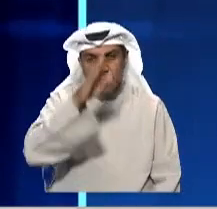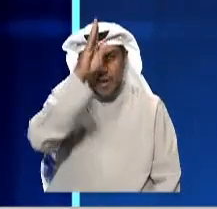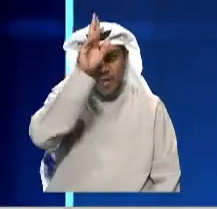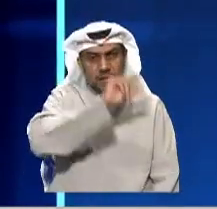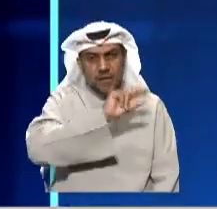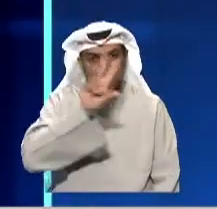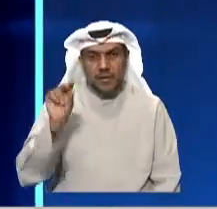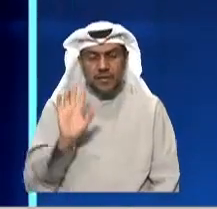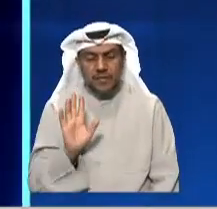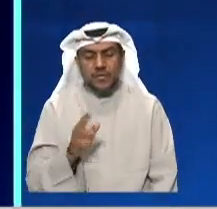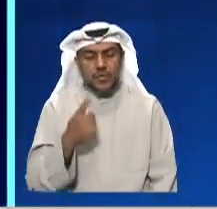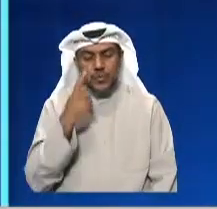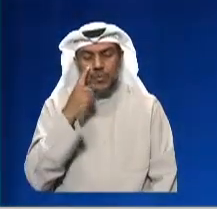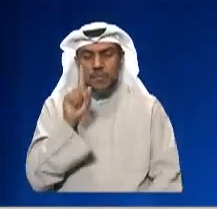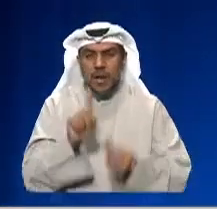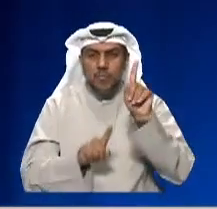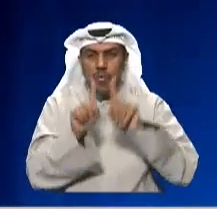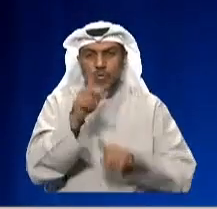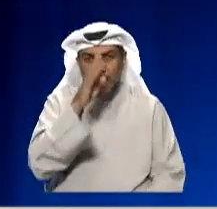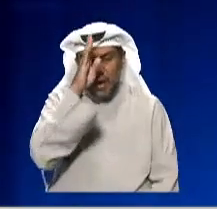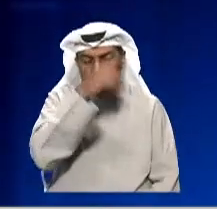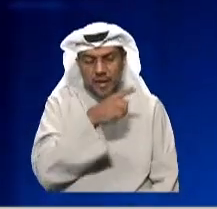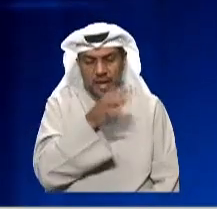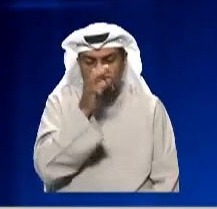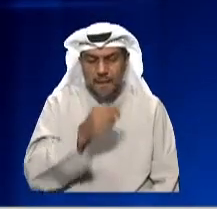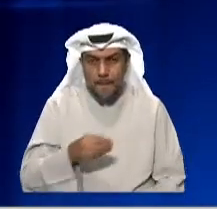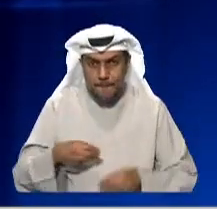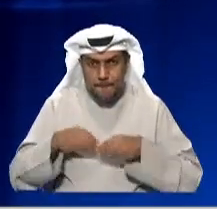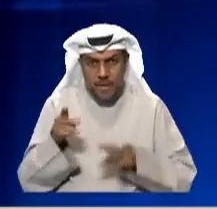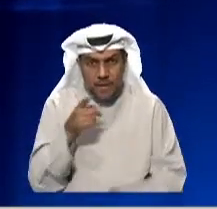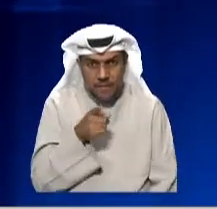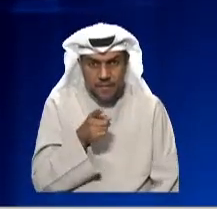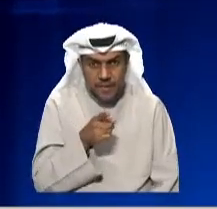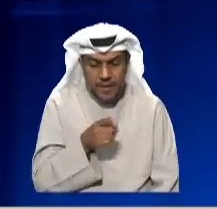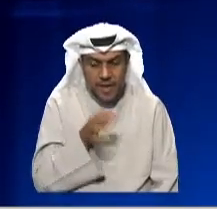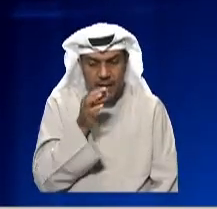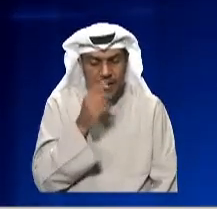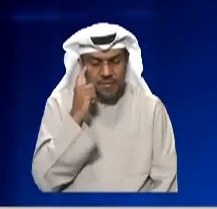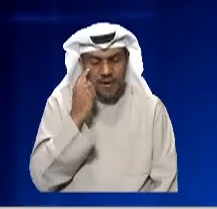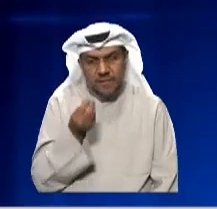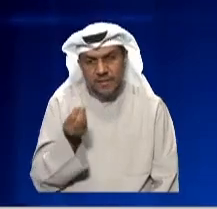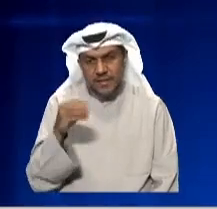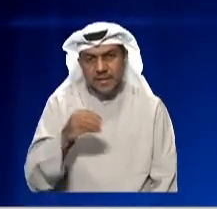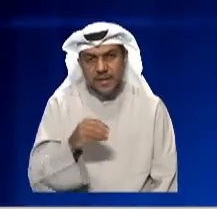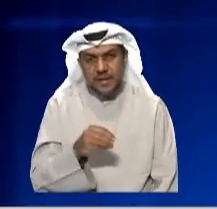المالية. كما أوضح أن عملية البيع ستؤدي إلى تجنب الزيادة في